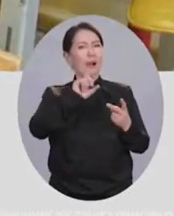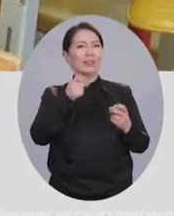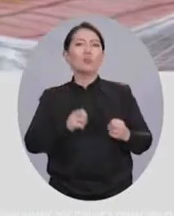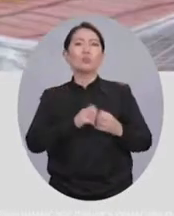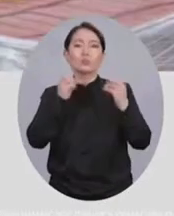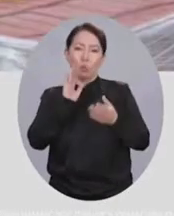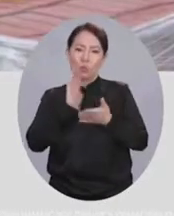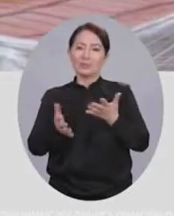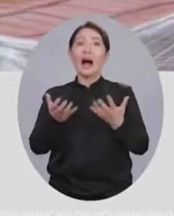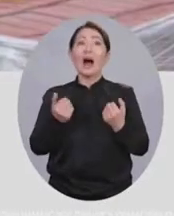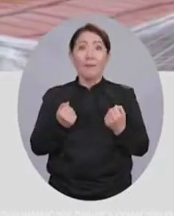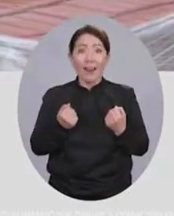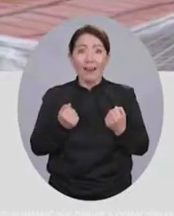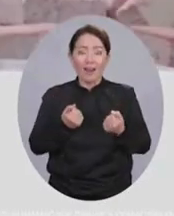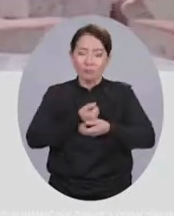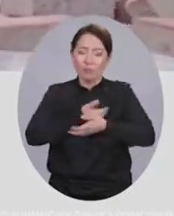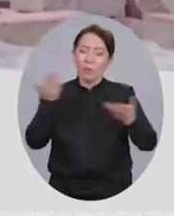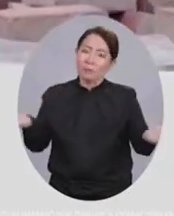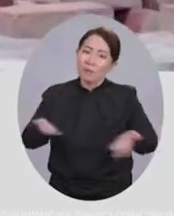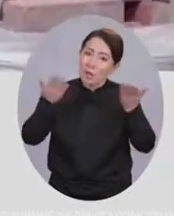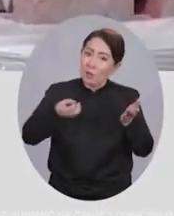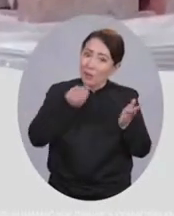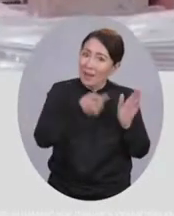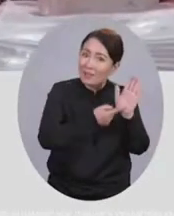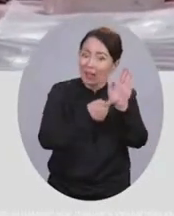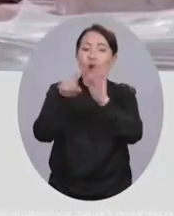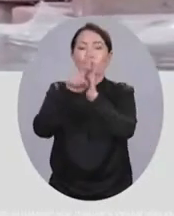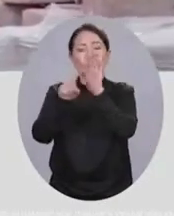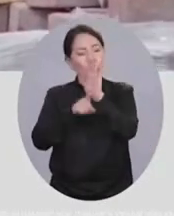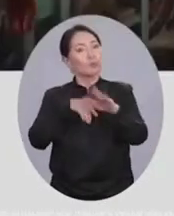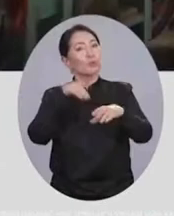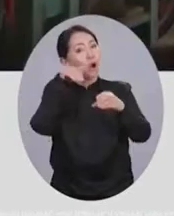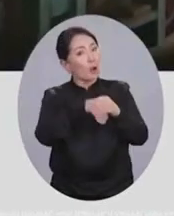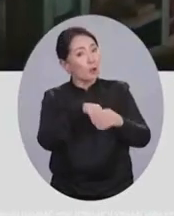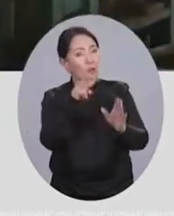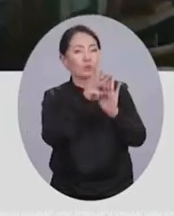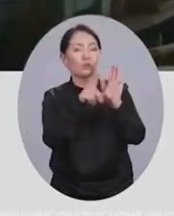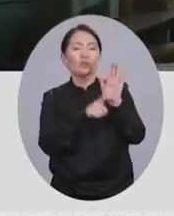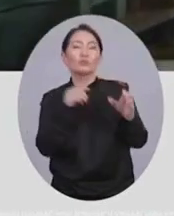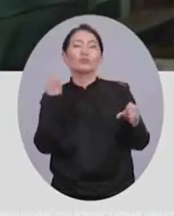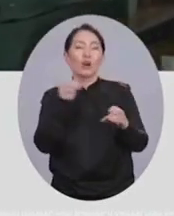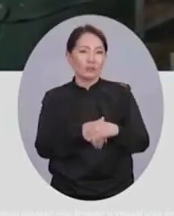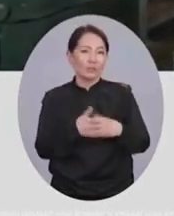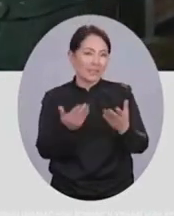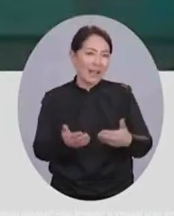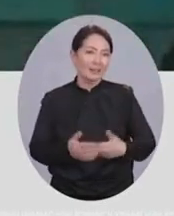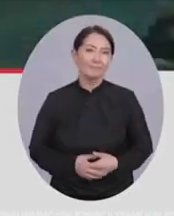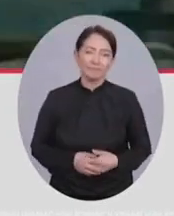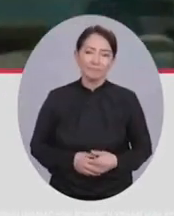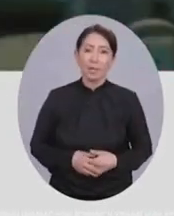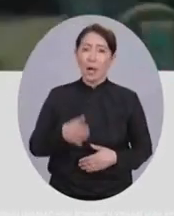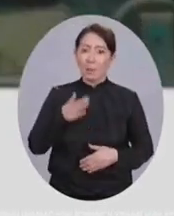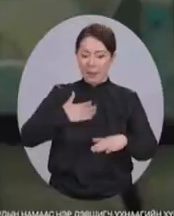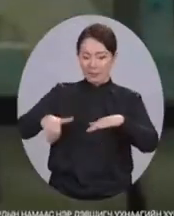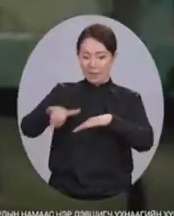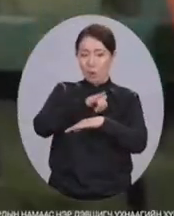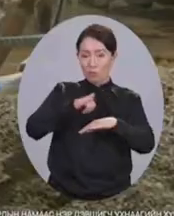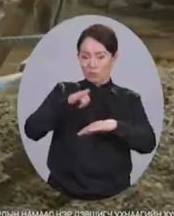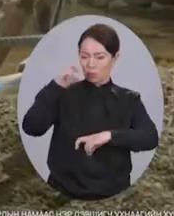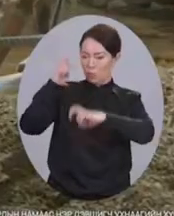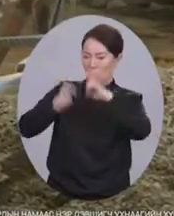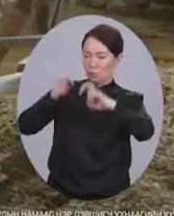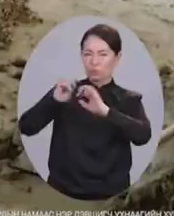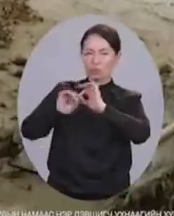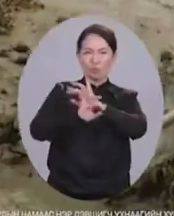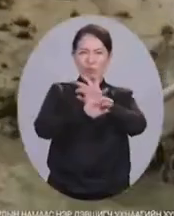худалдан авалт хийхийг өөрийн биеэр уриалан хөтөлбөр хүртэл боловсруулахаар мөрийн хөтөлбөртөө тусгасан. Манай улсын боловсруулах